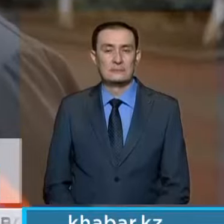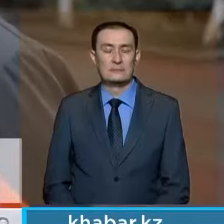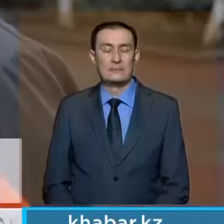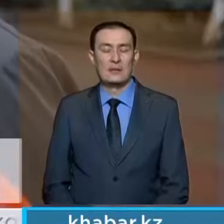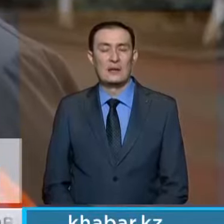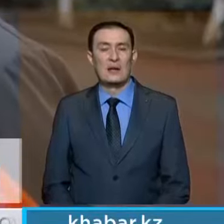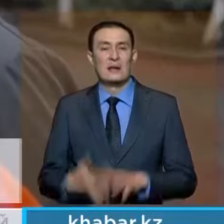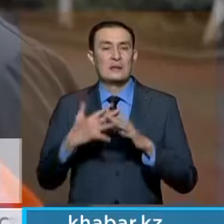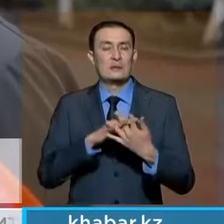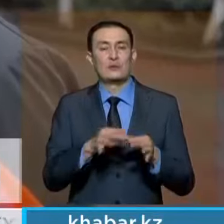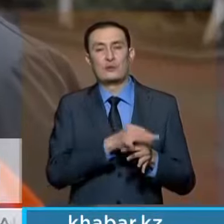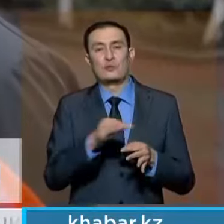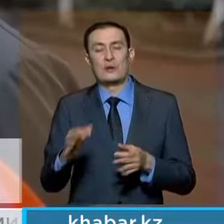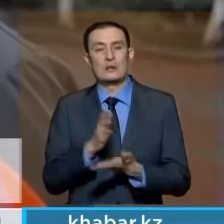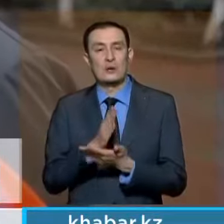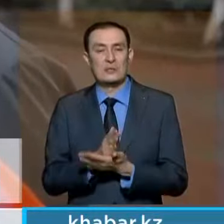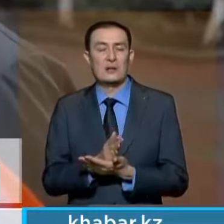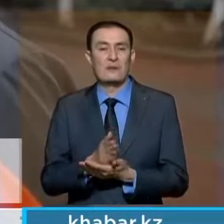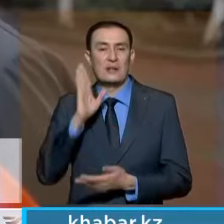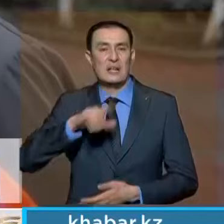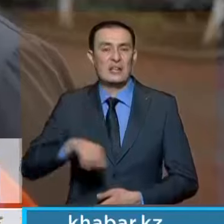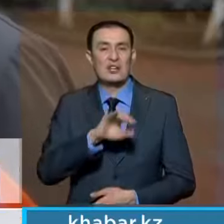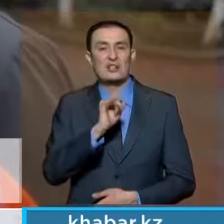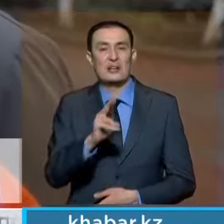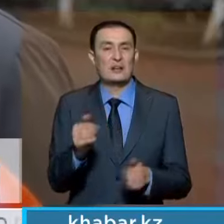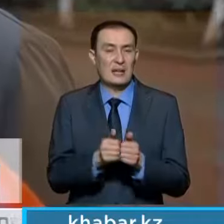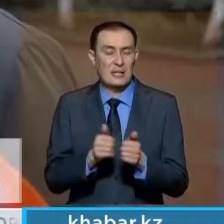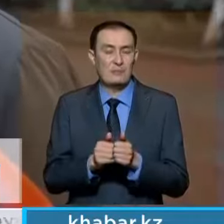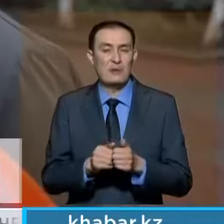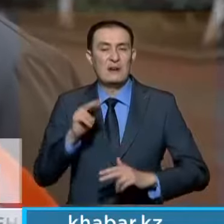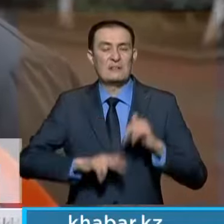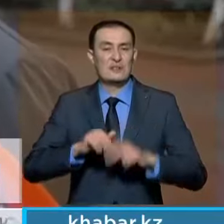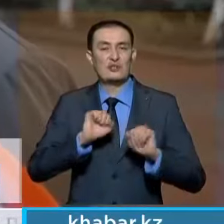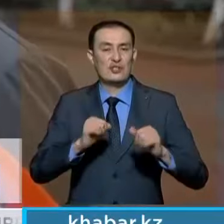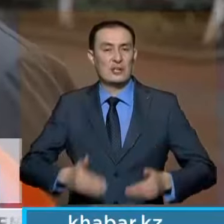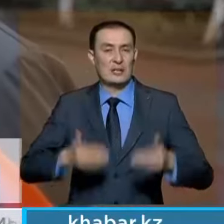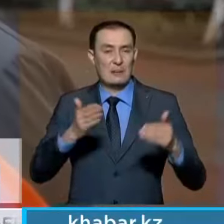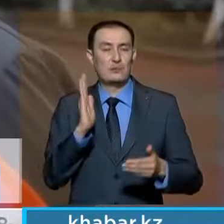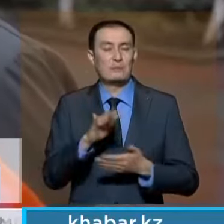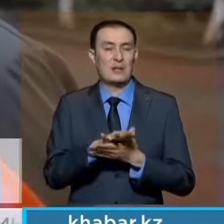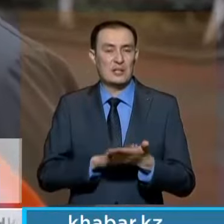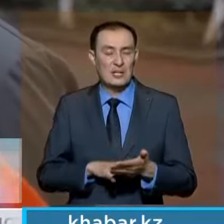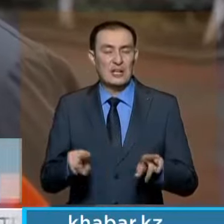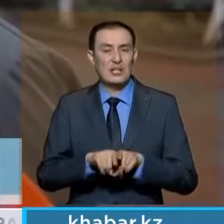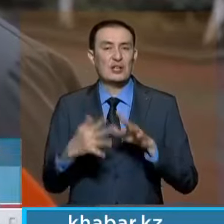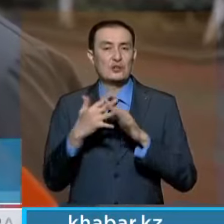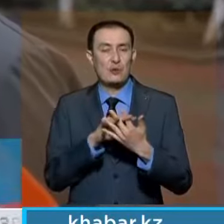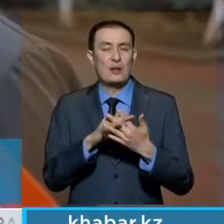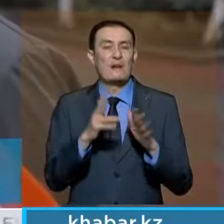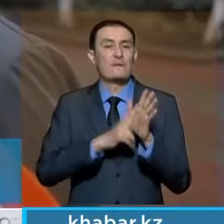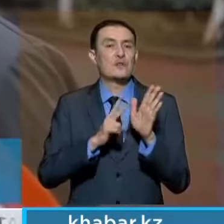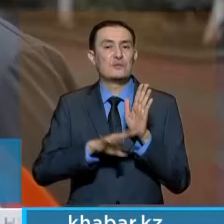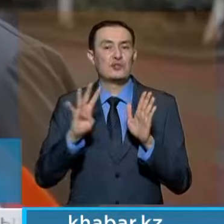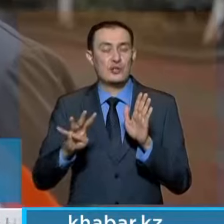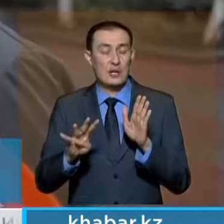В населенных пунктах, расположенных на берегу Жайык, работы по возведению защитных дамб будут продолжены. Таких сел в регионе